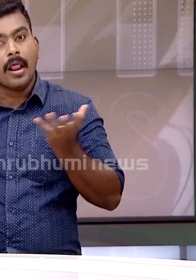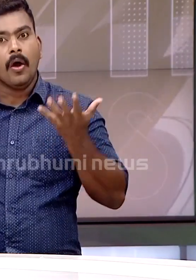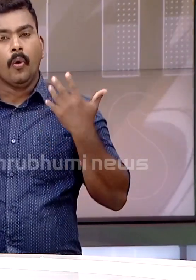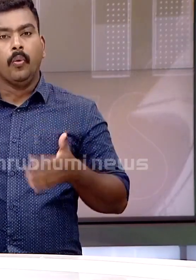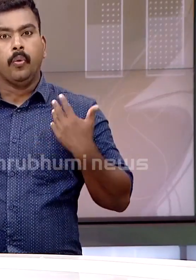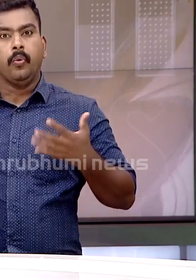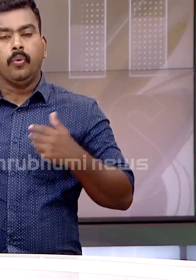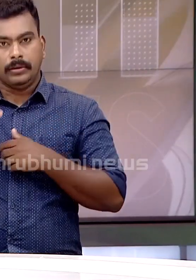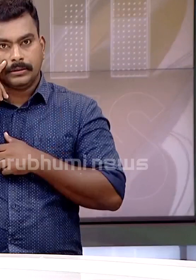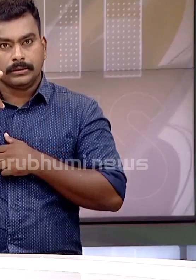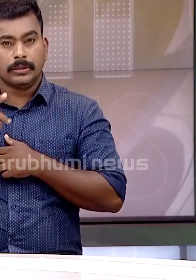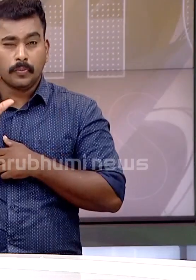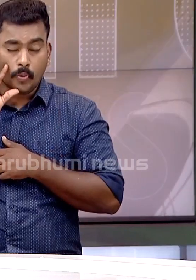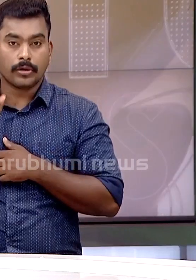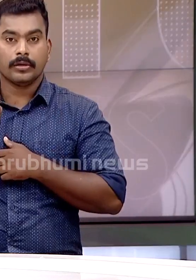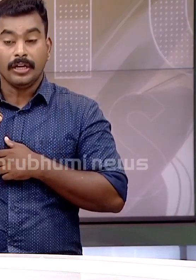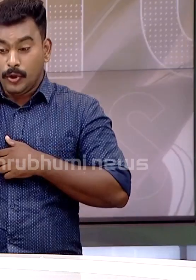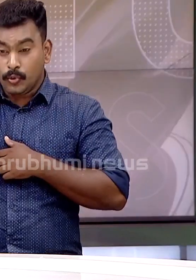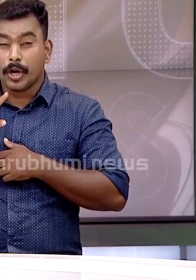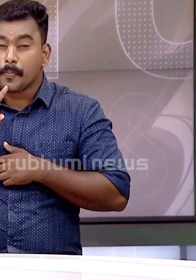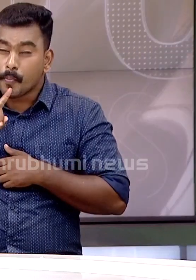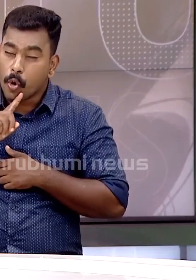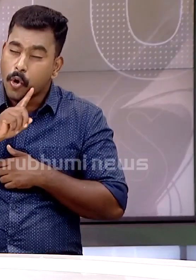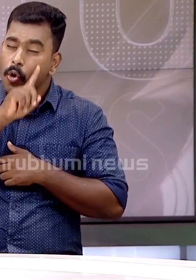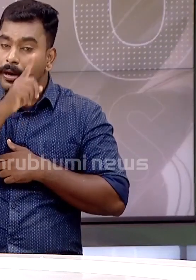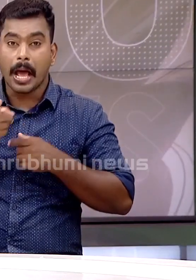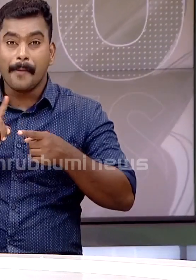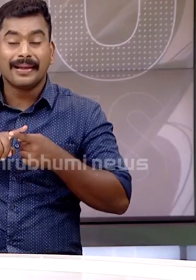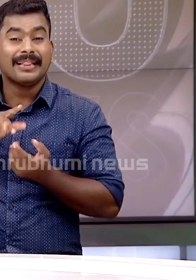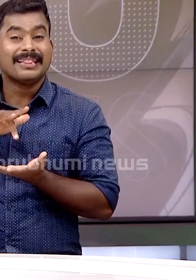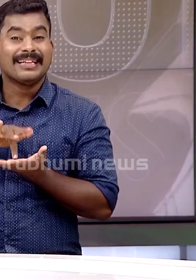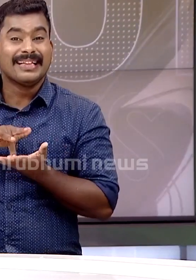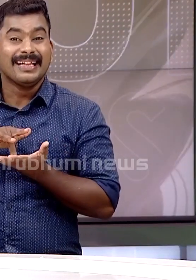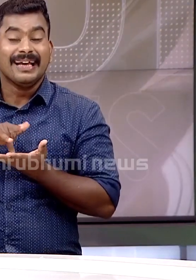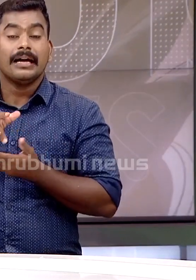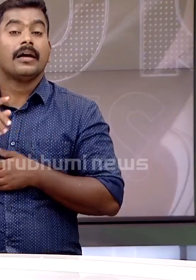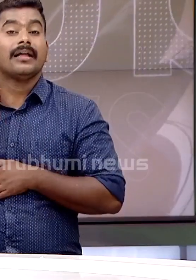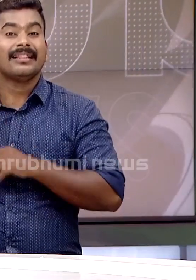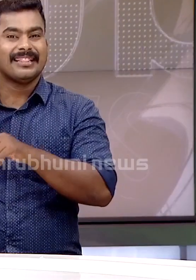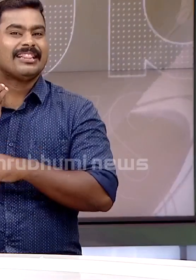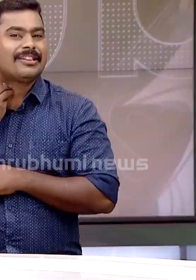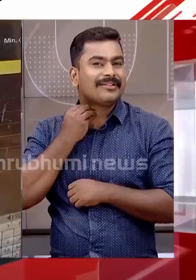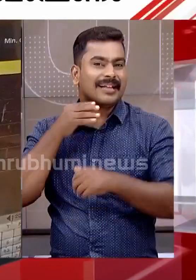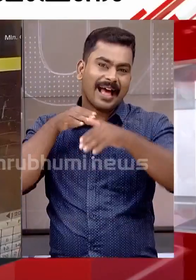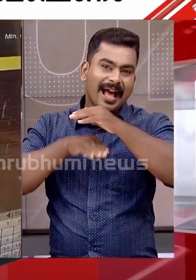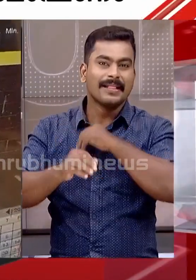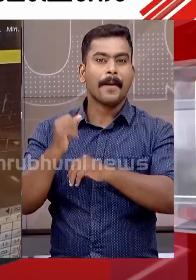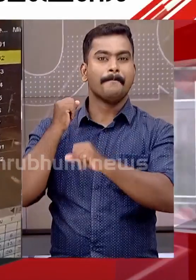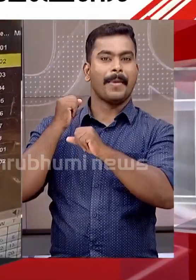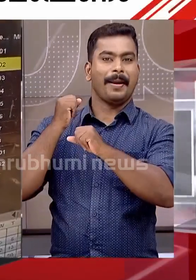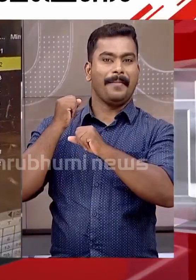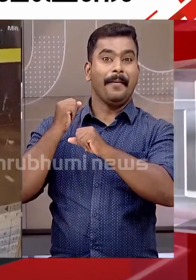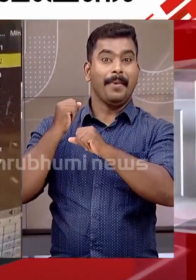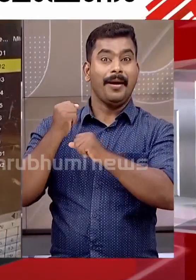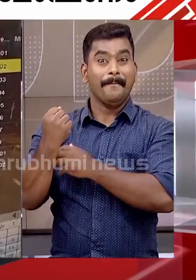ഹരിയന്താണ് പോലീസ് പറയുന്നത്. ഇന്ന് പുലർച്ചെയാണ് ഈ സംഭവം നടന്നിരിക്കുന്നത്. മുഖമൂടി ധരിച്ചെത്തിയ ഒരാളാണ് ഈ മോഷണം നടത്തിയിരിക്കുന്നത്.